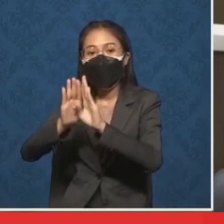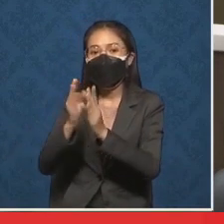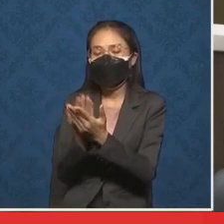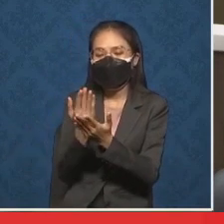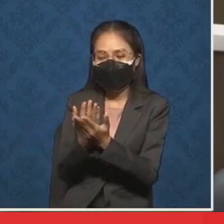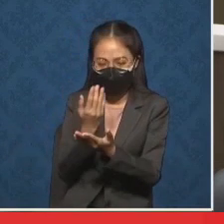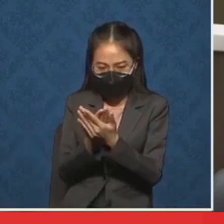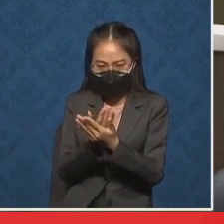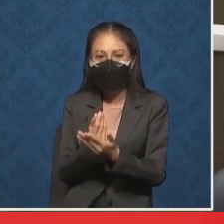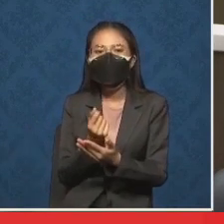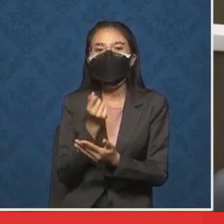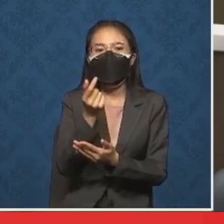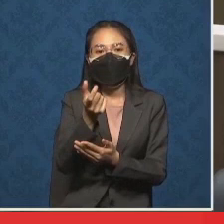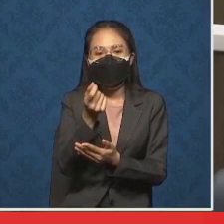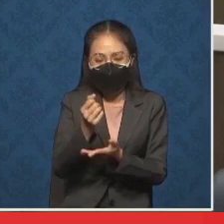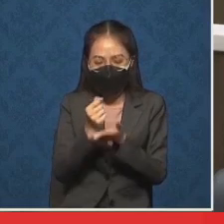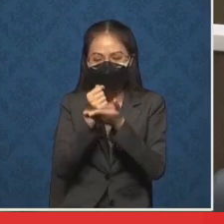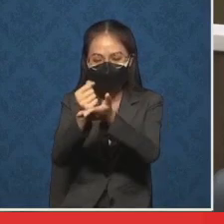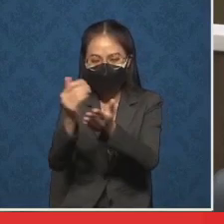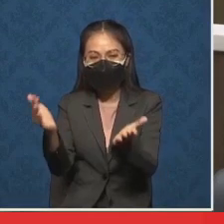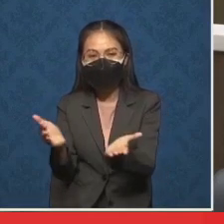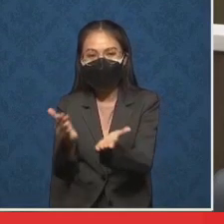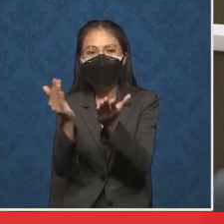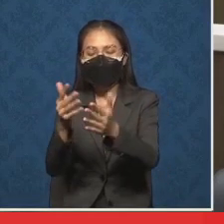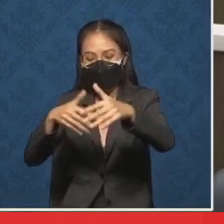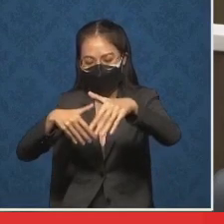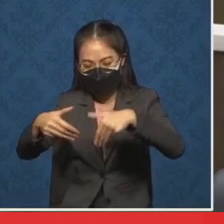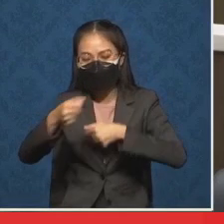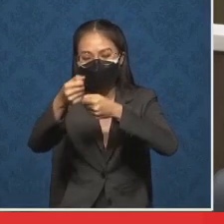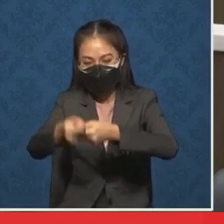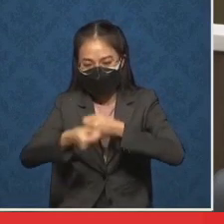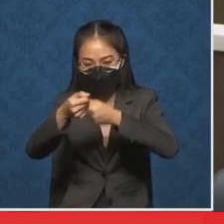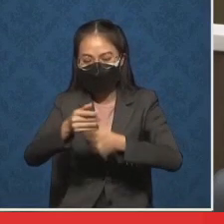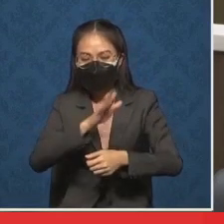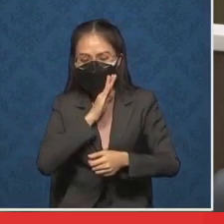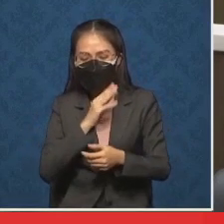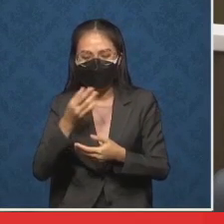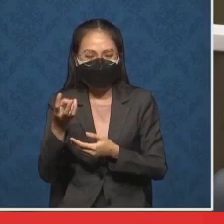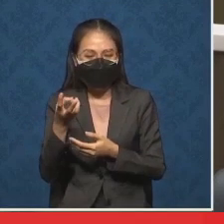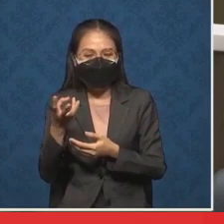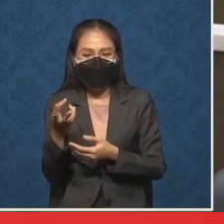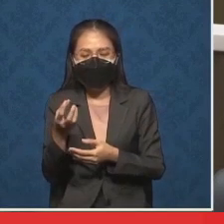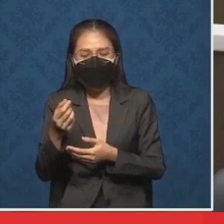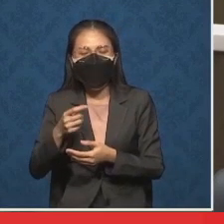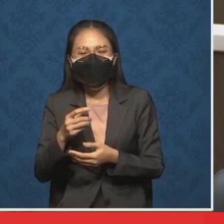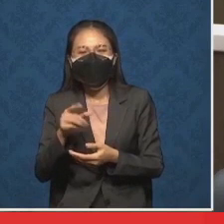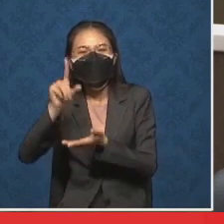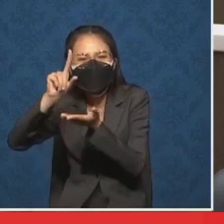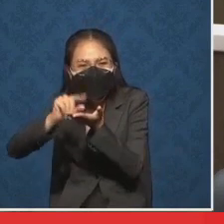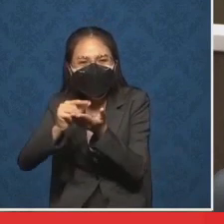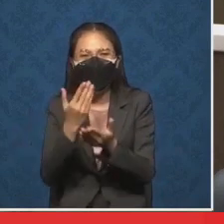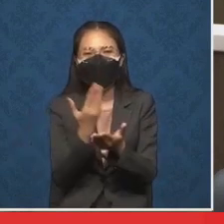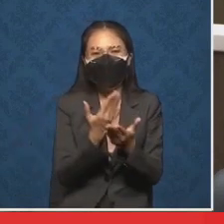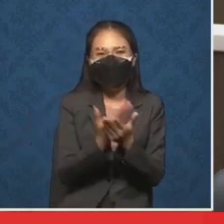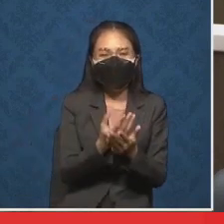กระทรวงการคลังรีบด่วนที่จะต้องจ่ายเงินเพราะราคาถูกก็ขาดทุนอยู่แล้วเงินชดเชยได้ช้าก็ยิ่งจะแย่ไปอีกเพ